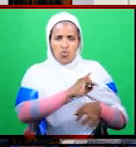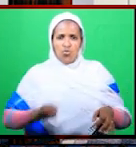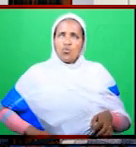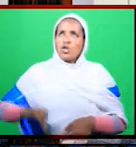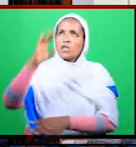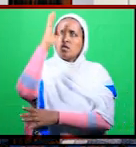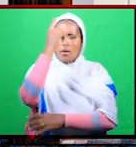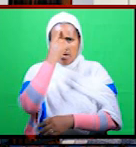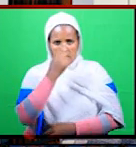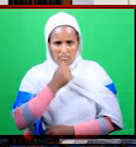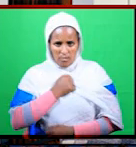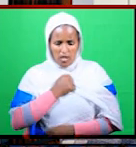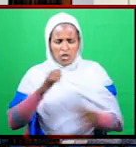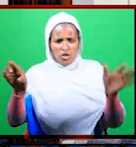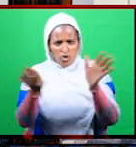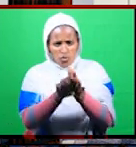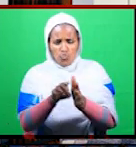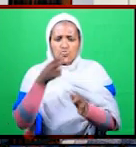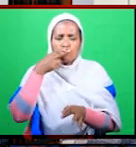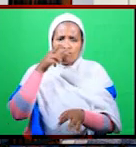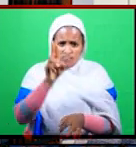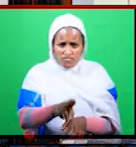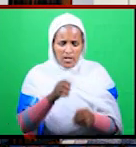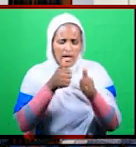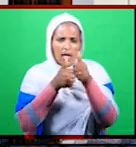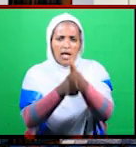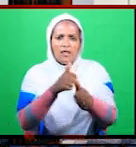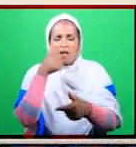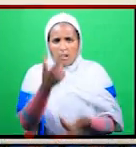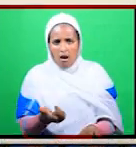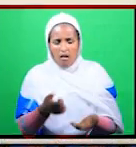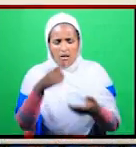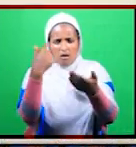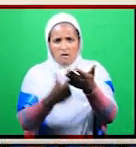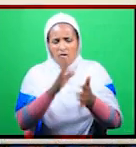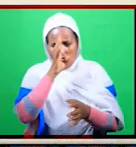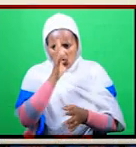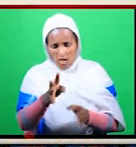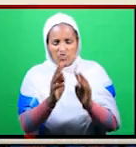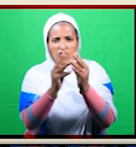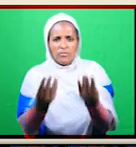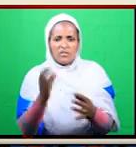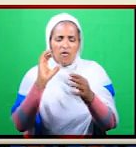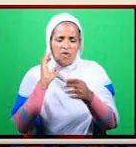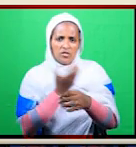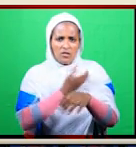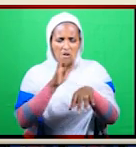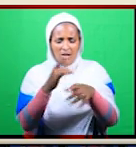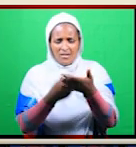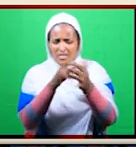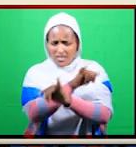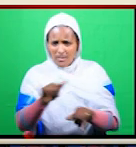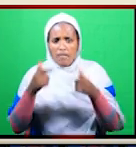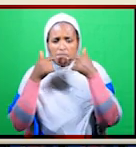ልዑል እግዚአብሔርን ይመን፣ ህጉንና ትእዛዙንም ይከተል ይላል አንጋረ ፈላስፋ የሚል መጽሐፋችን ላይ